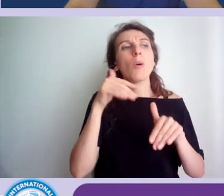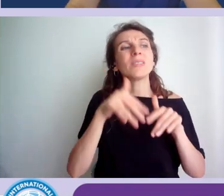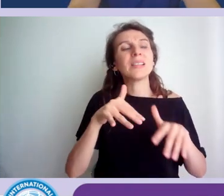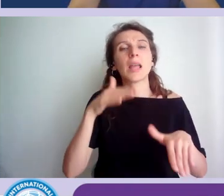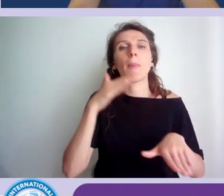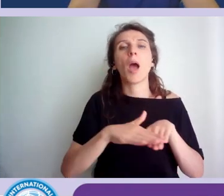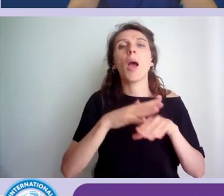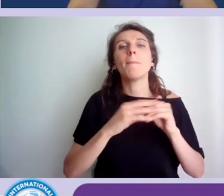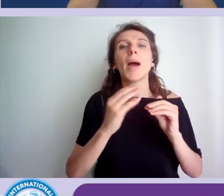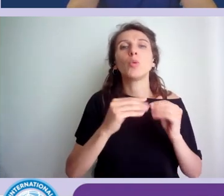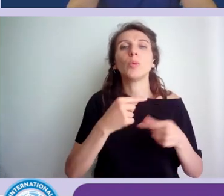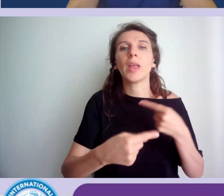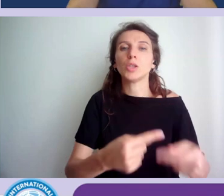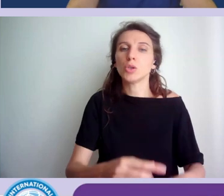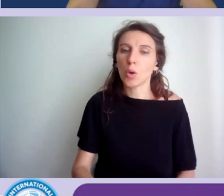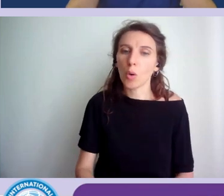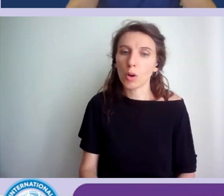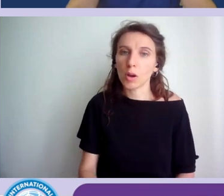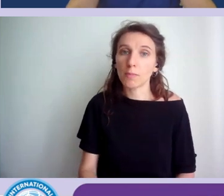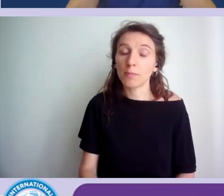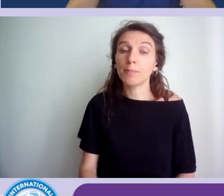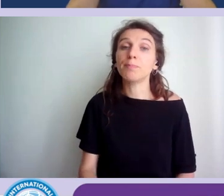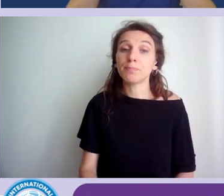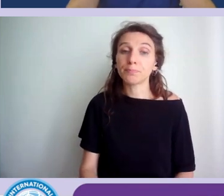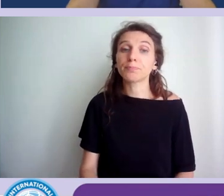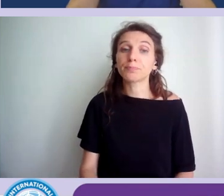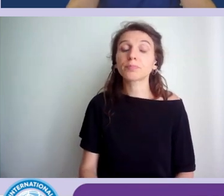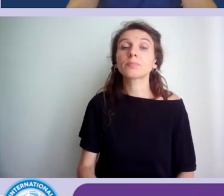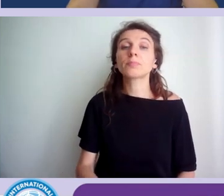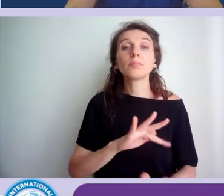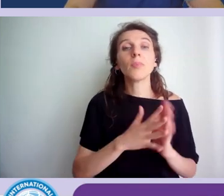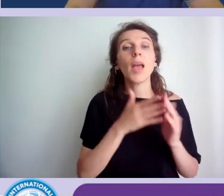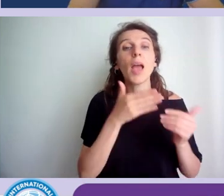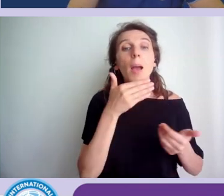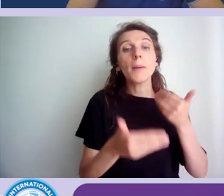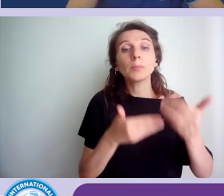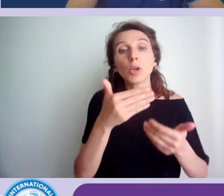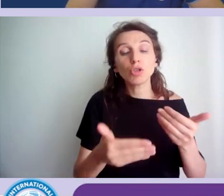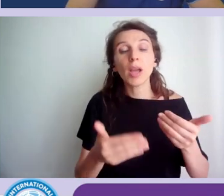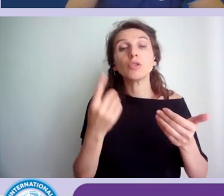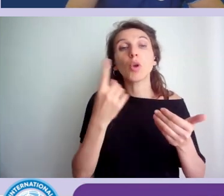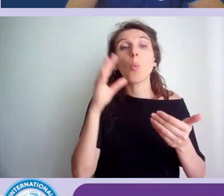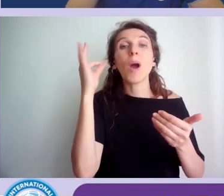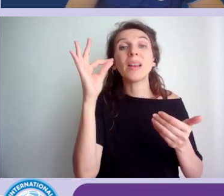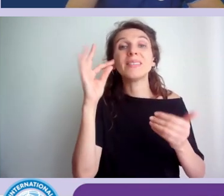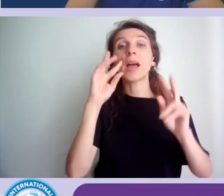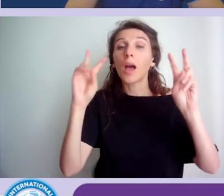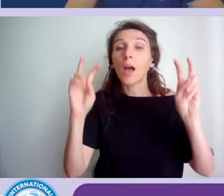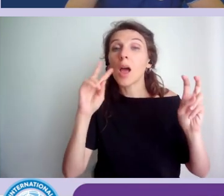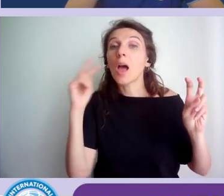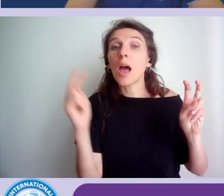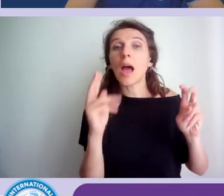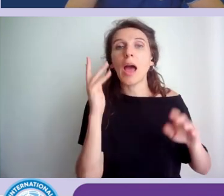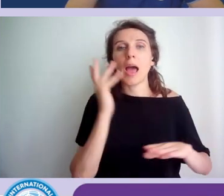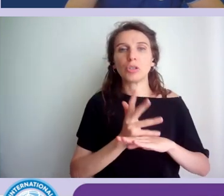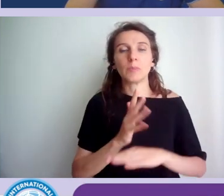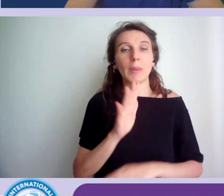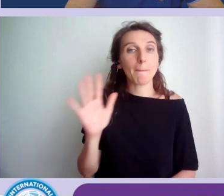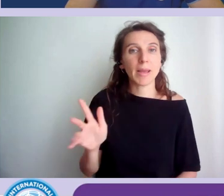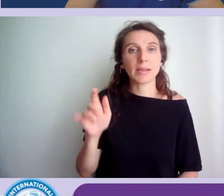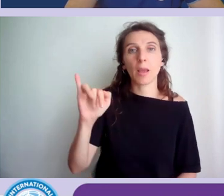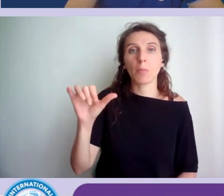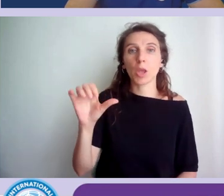sistema in modo che sia un processo eh di qualità in termini di accessibilità per esempio La